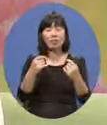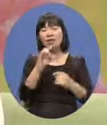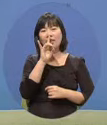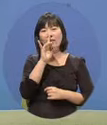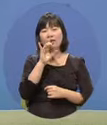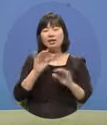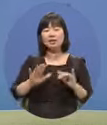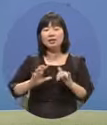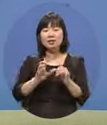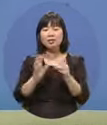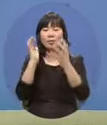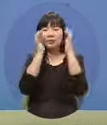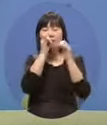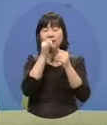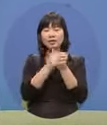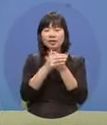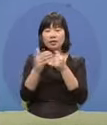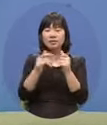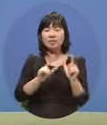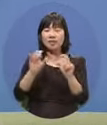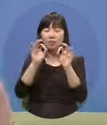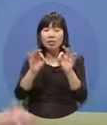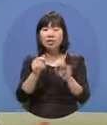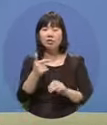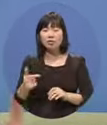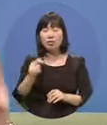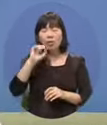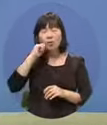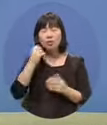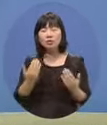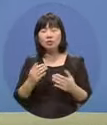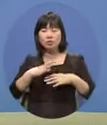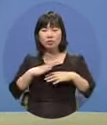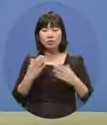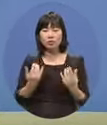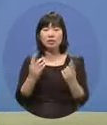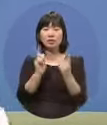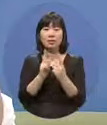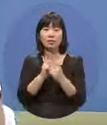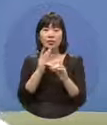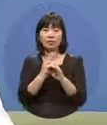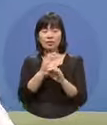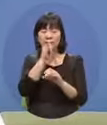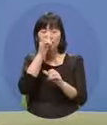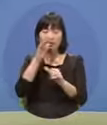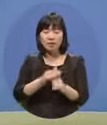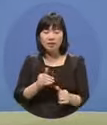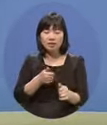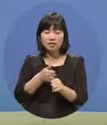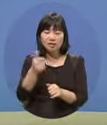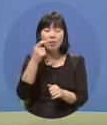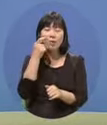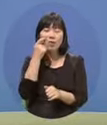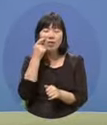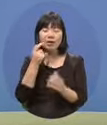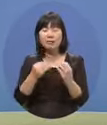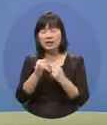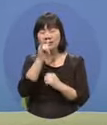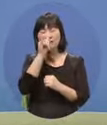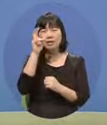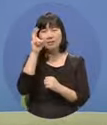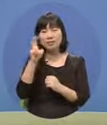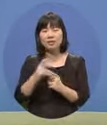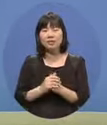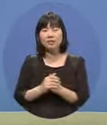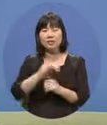요즘은 세상이 정말 복잡해서 살다 보면 너무 어려운 일, 두려운 일이 많잖아요. 그리고 실패를 극복 못하는 아이들이